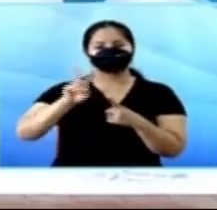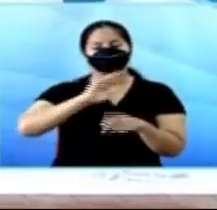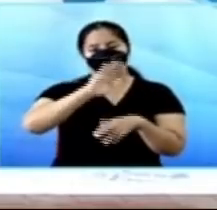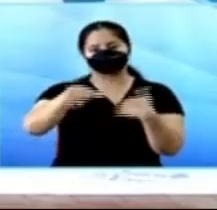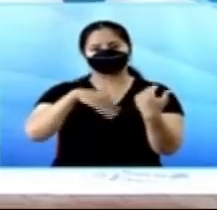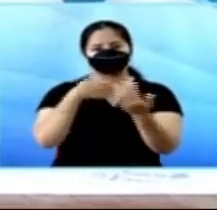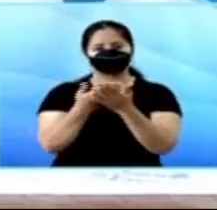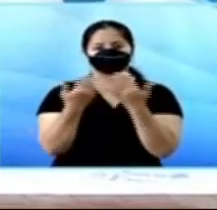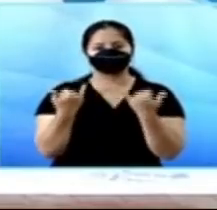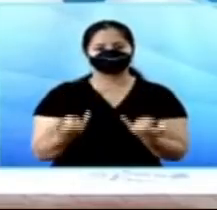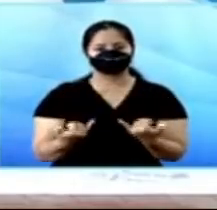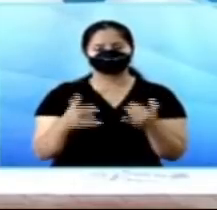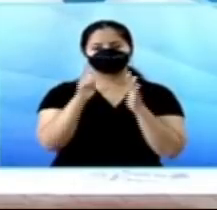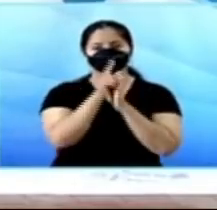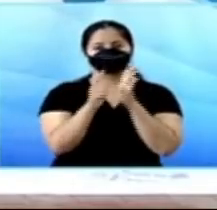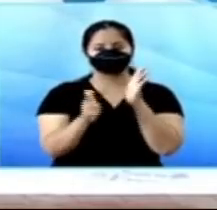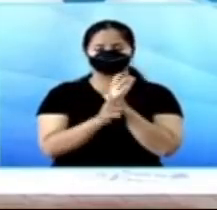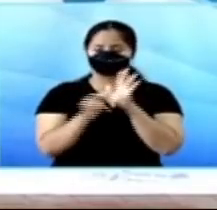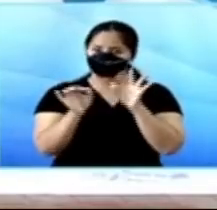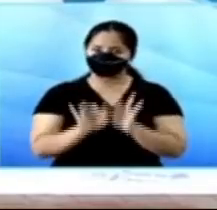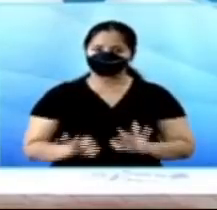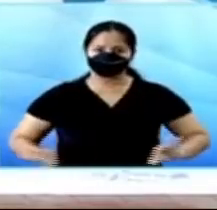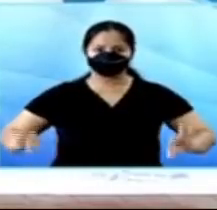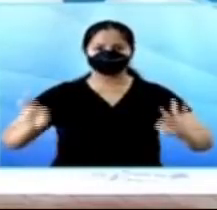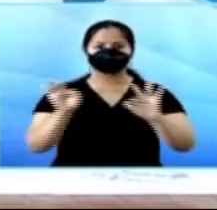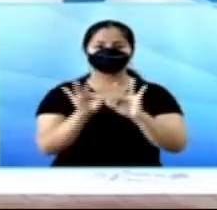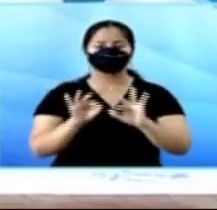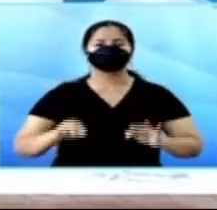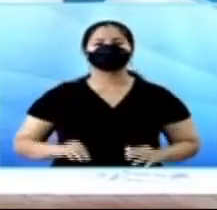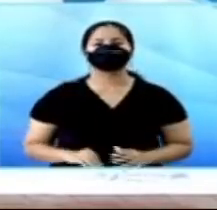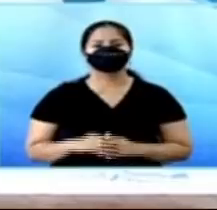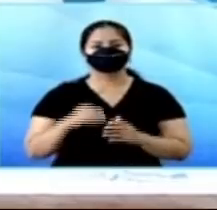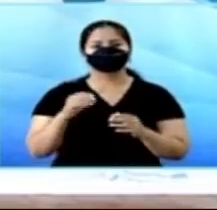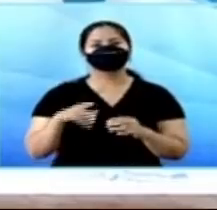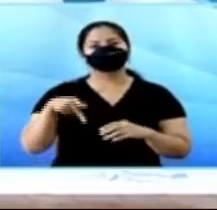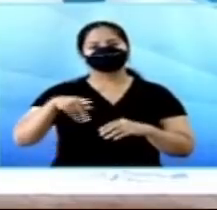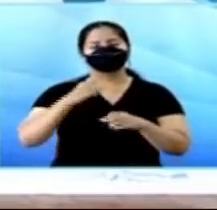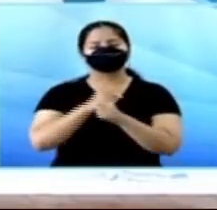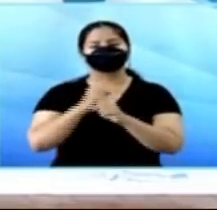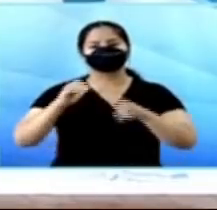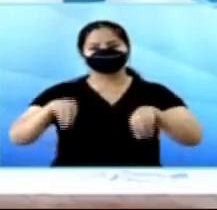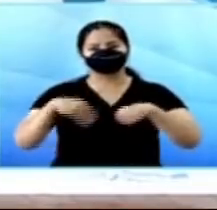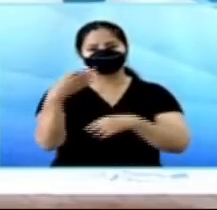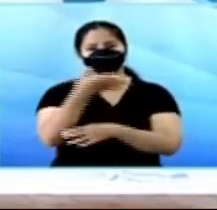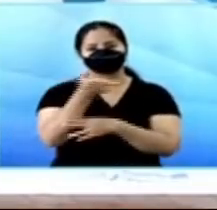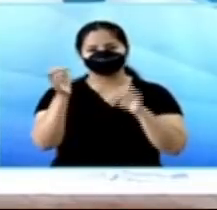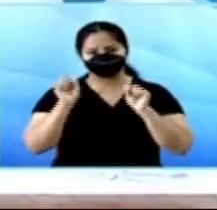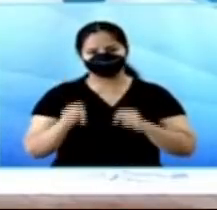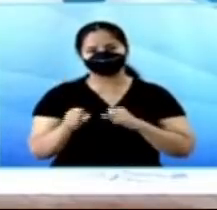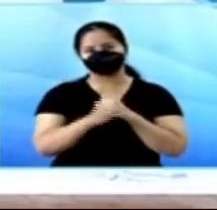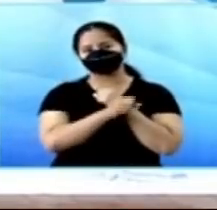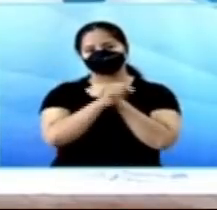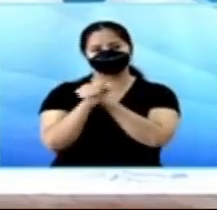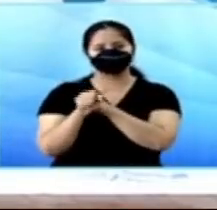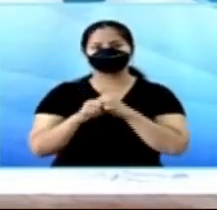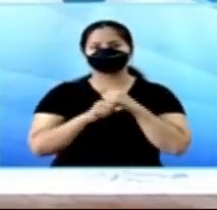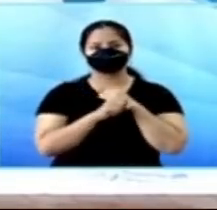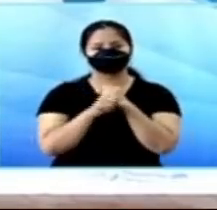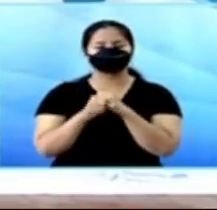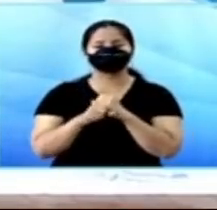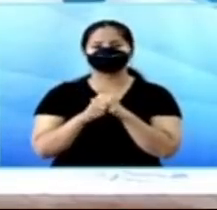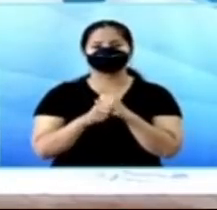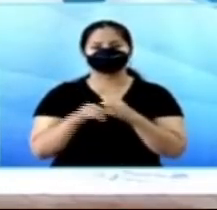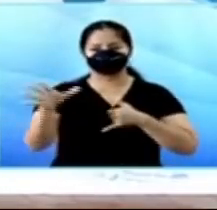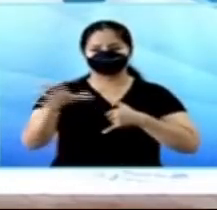นี้ก็เป็นมาตรการที่สำคัญและต้นต่อเพื่อเฮ็ดให้ทานสามารถป้องกันบ่ให้มีการติดเชื้อโควิ